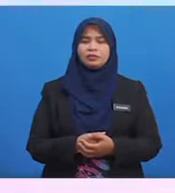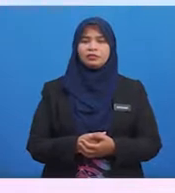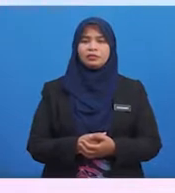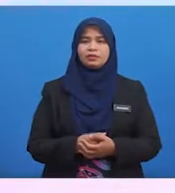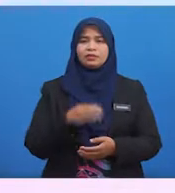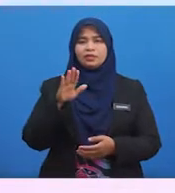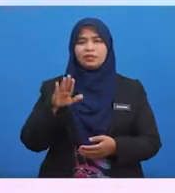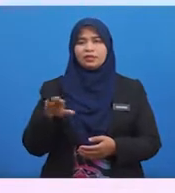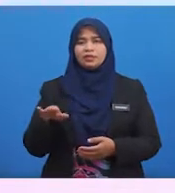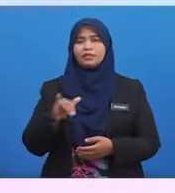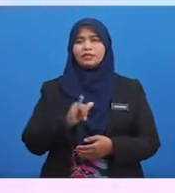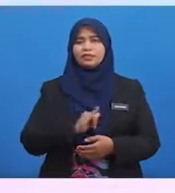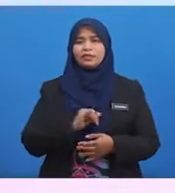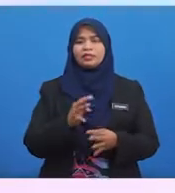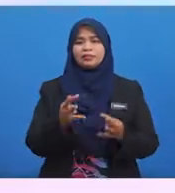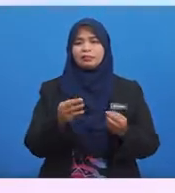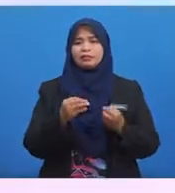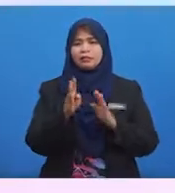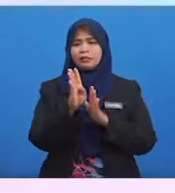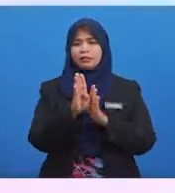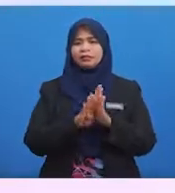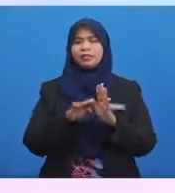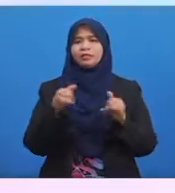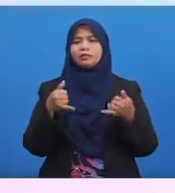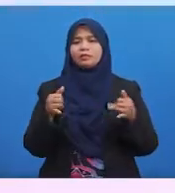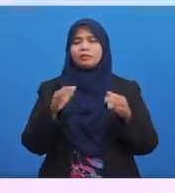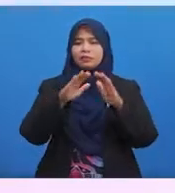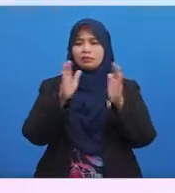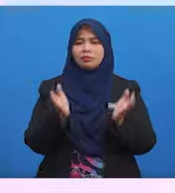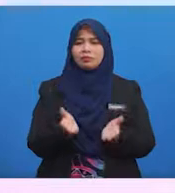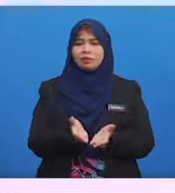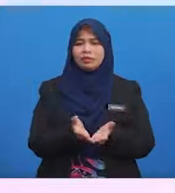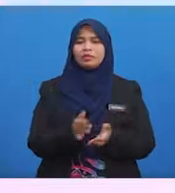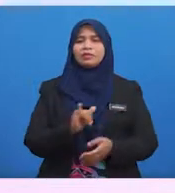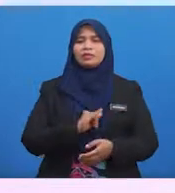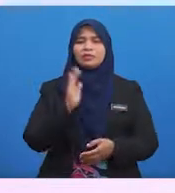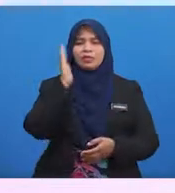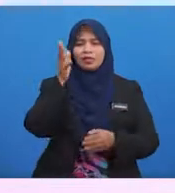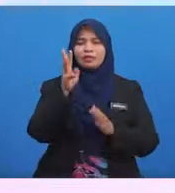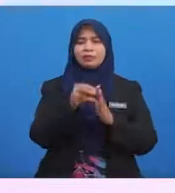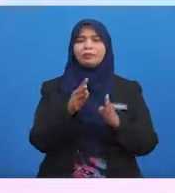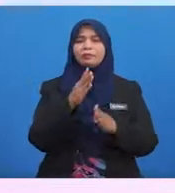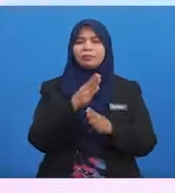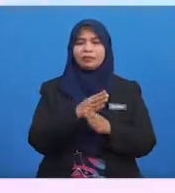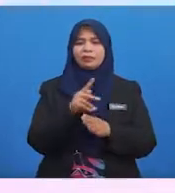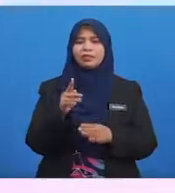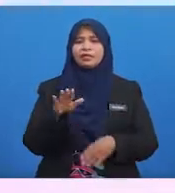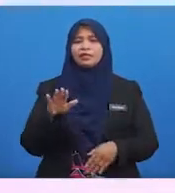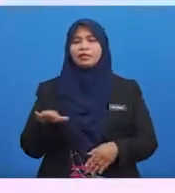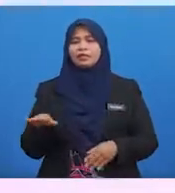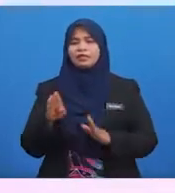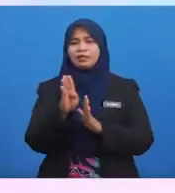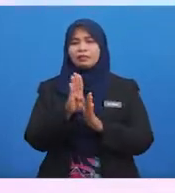adik saya ingin bermain Bonang saya akan membenarkan adik bermain